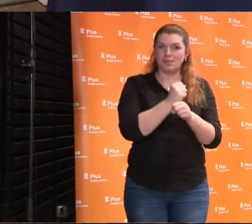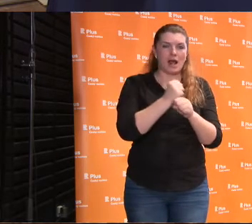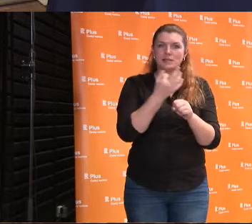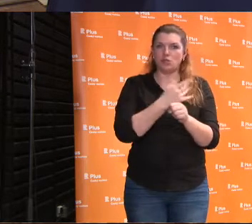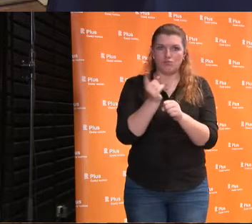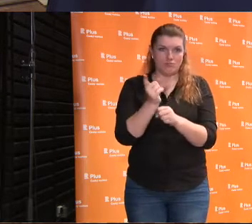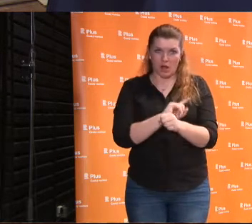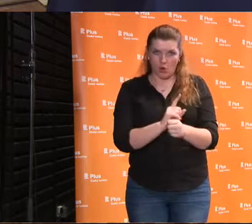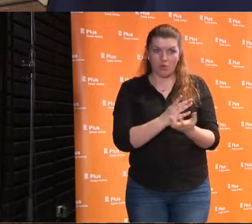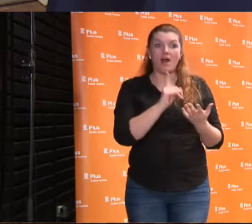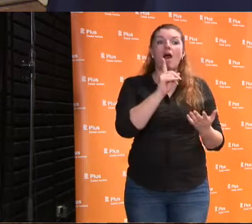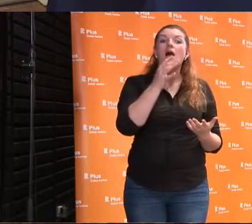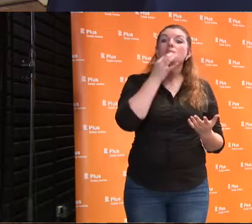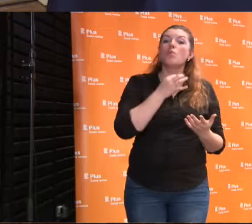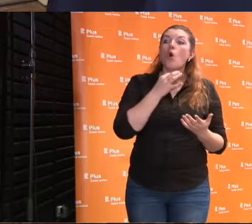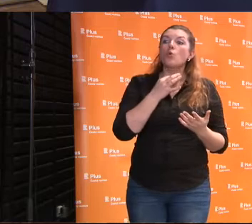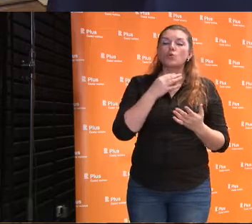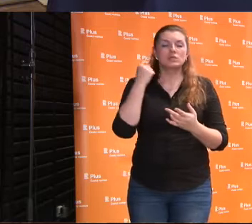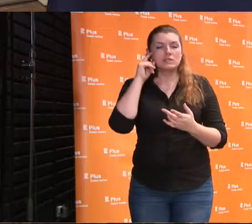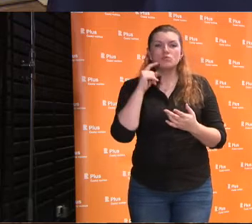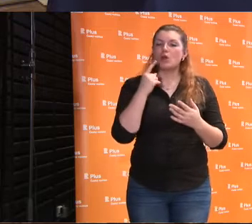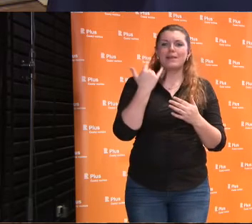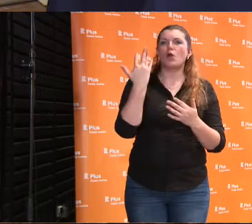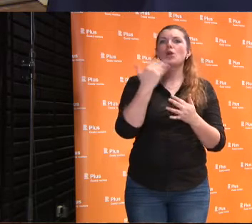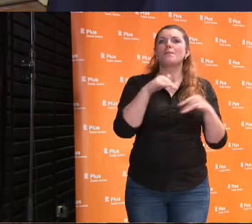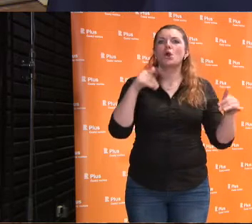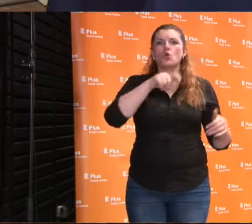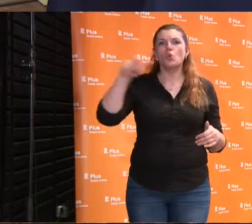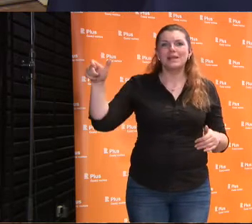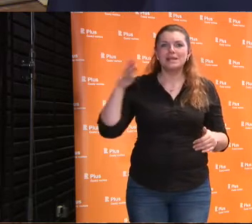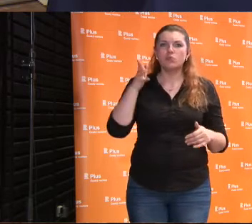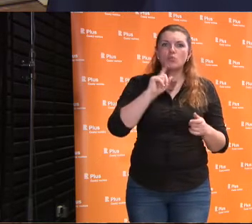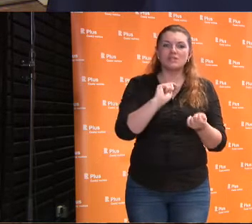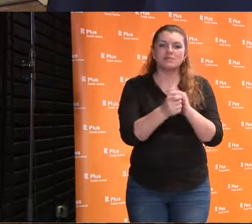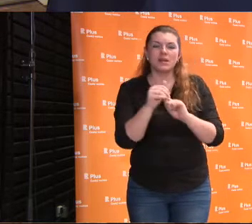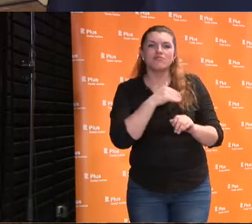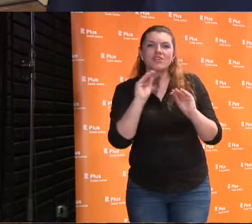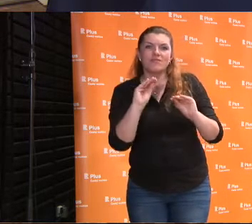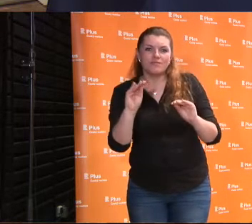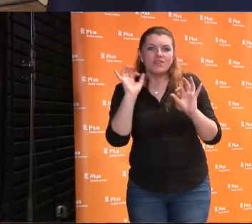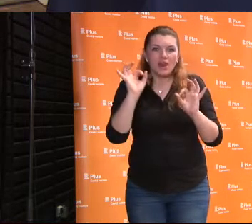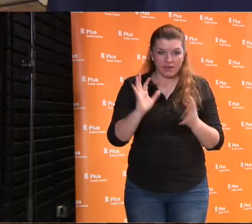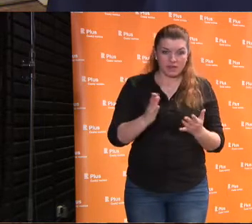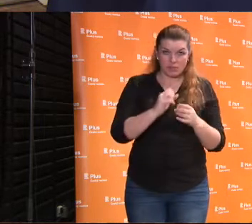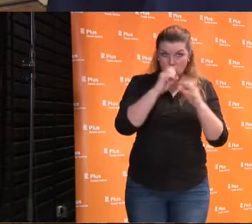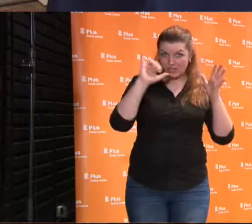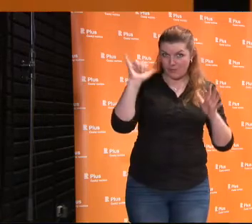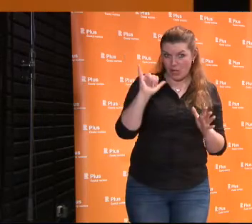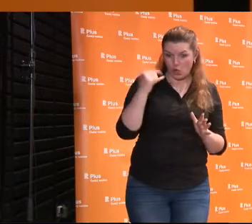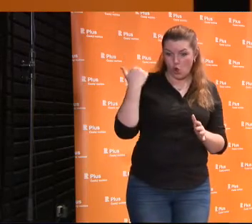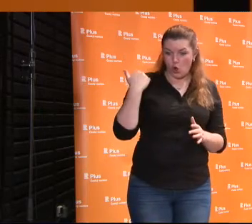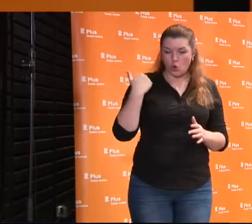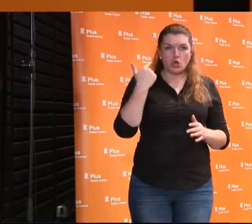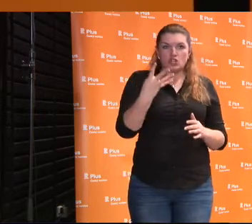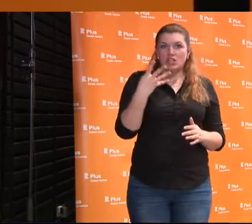o tom, že budeme muset miliony lidí překvalifikovávat, tak si představte někoho ve 42 letech, jak jde do